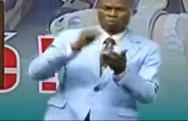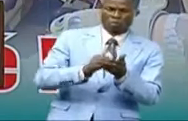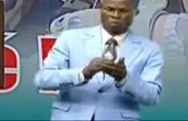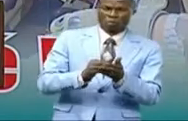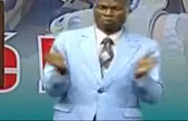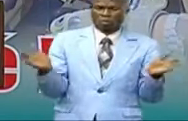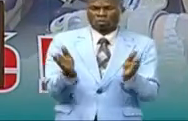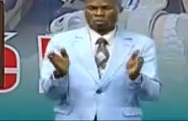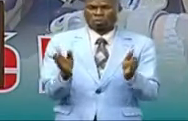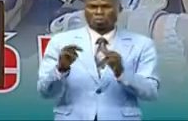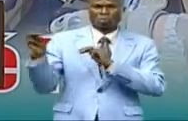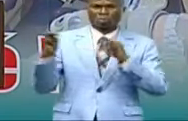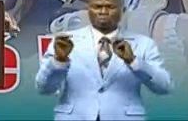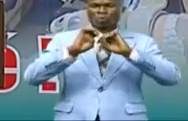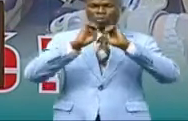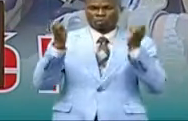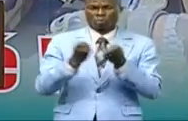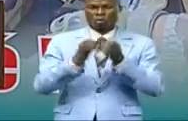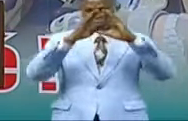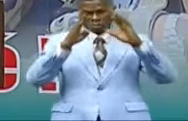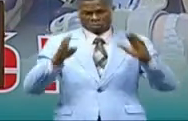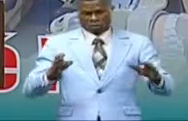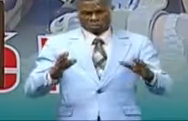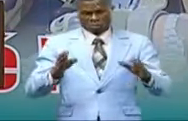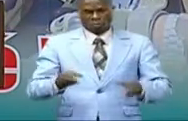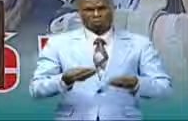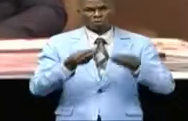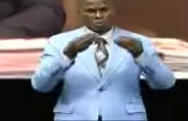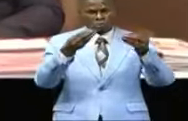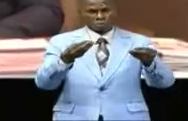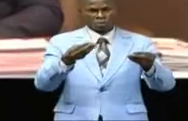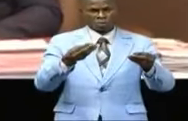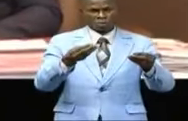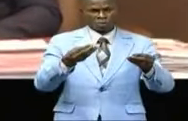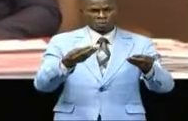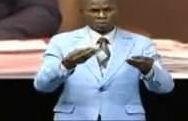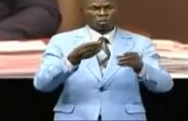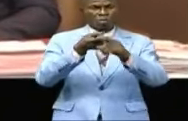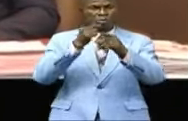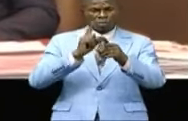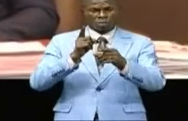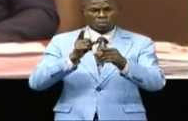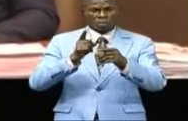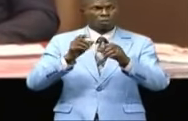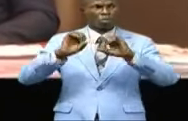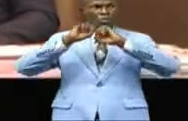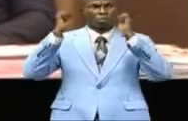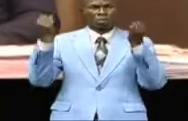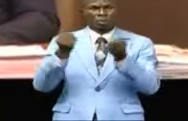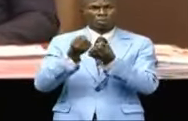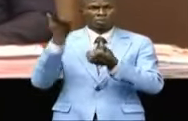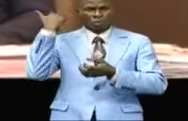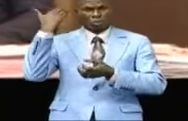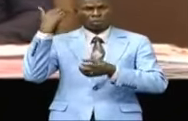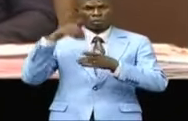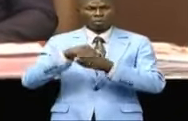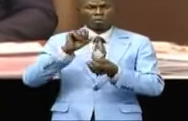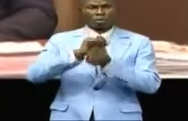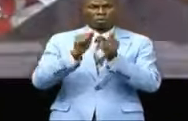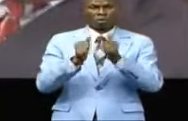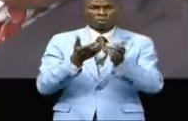et moyennes entreprises et des ménages, en s'y compris ceux provenant de couches sociales les plus défavorisées dans des